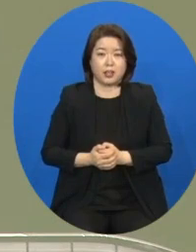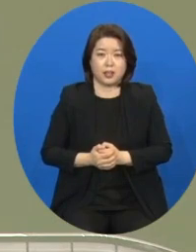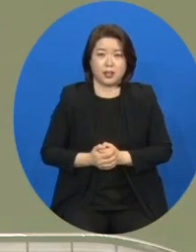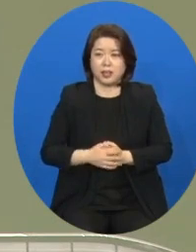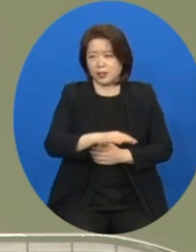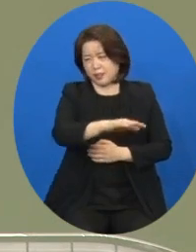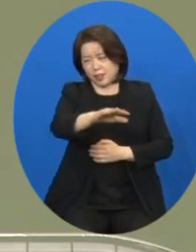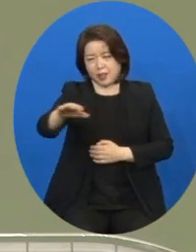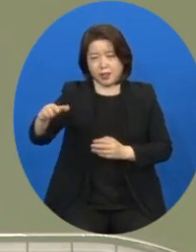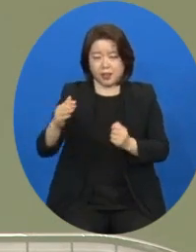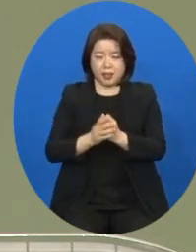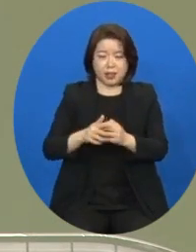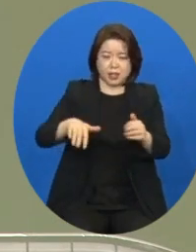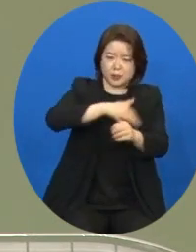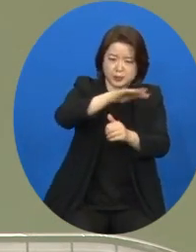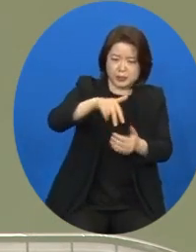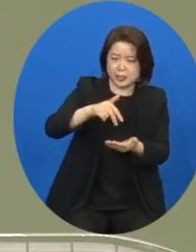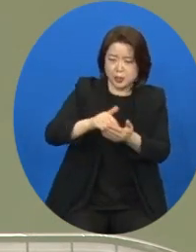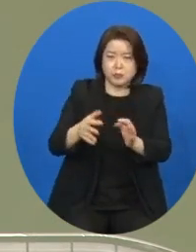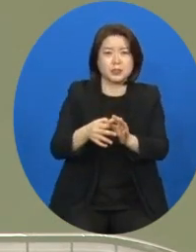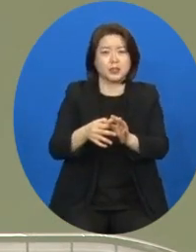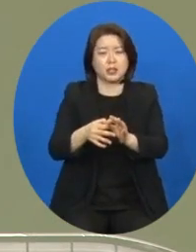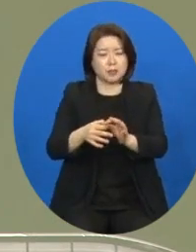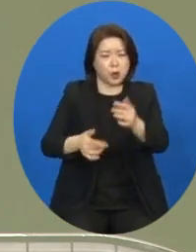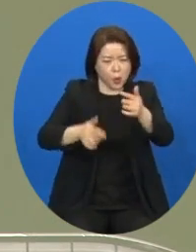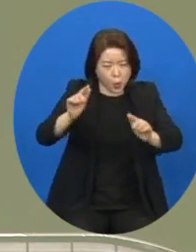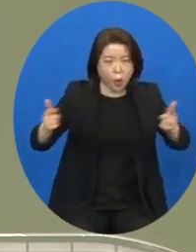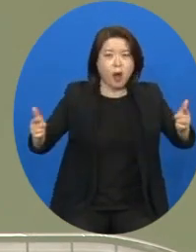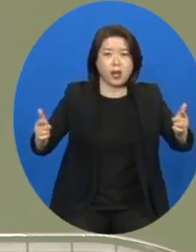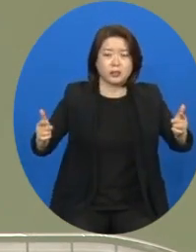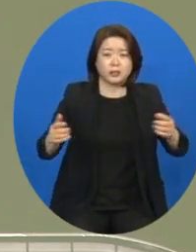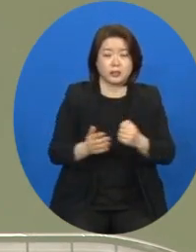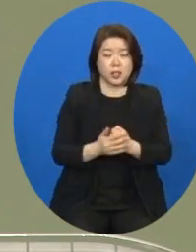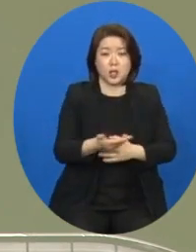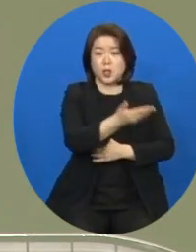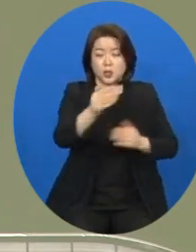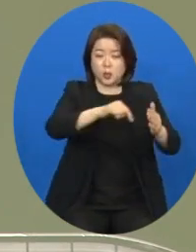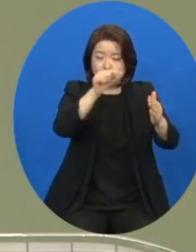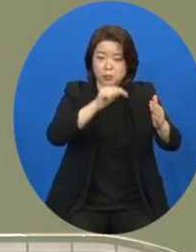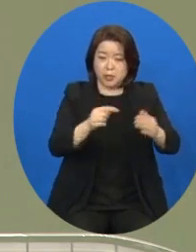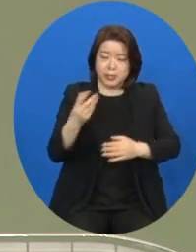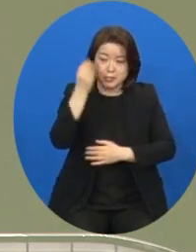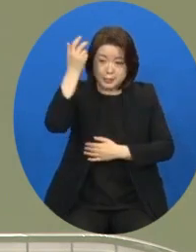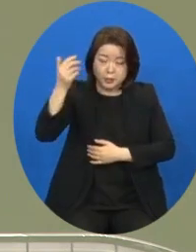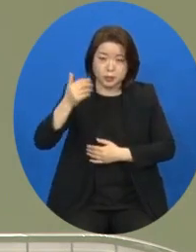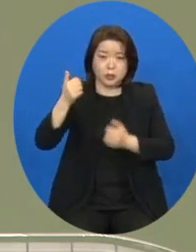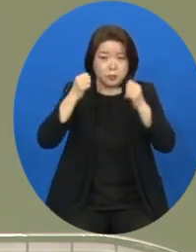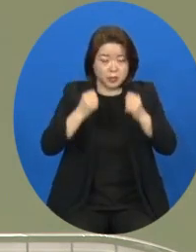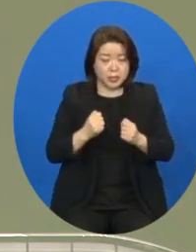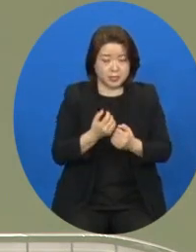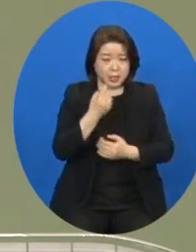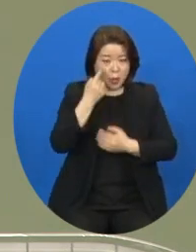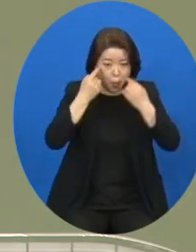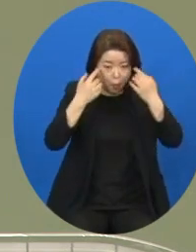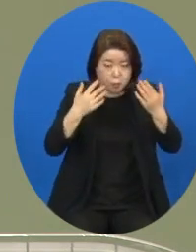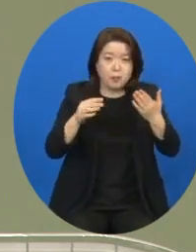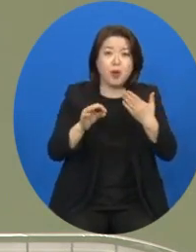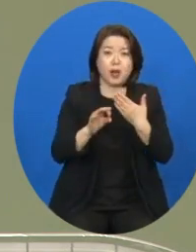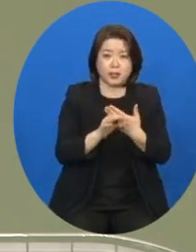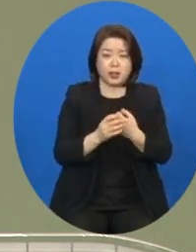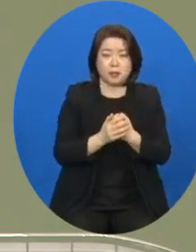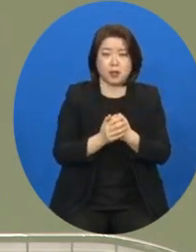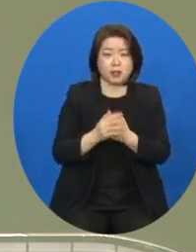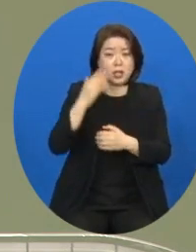다 처지와 형편은 다르지만 여러분 안에 성령이 계신 게 분명하다면 그분은 반드시